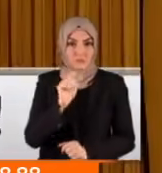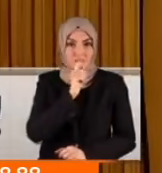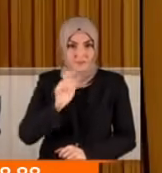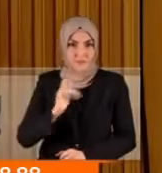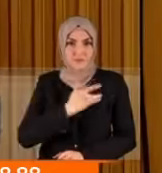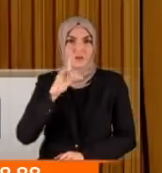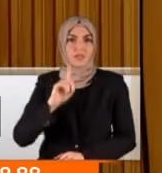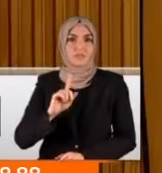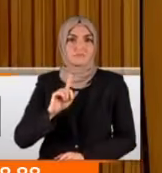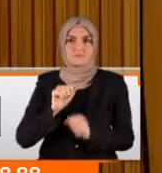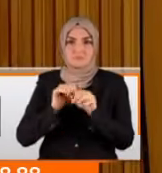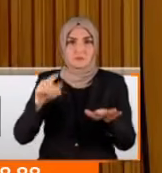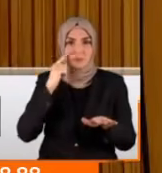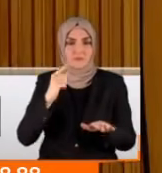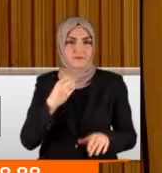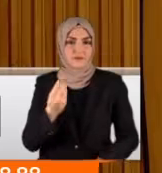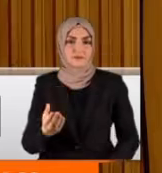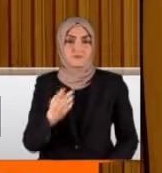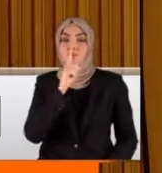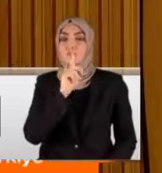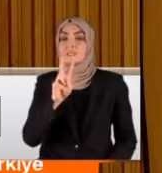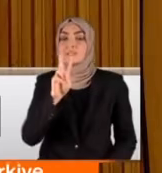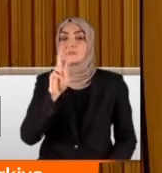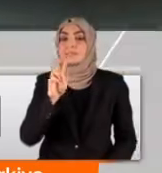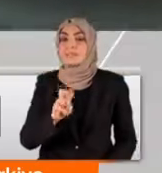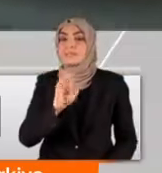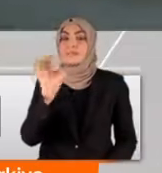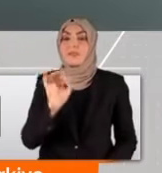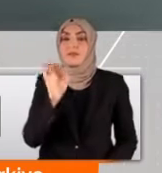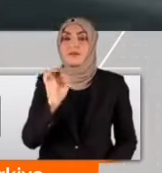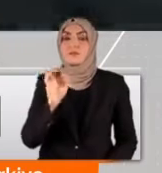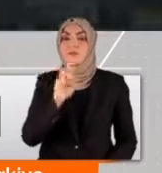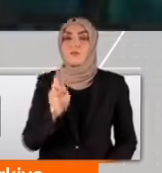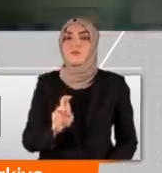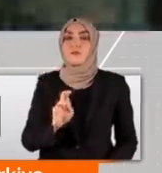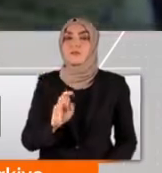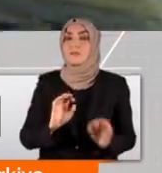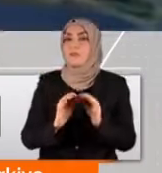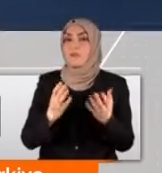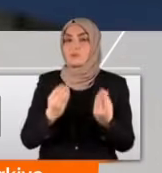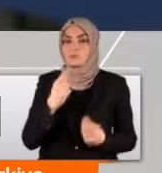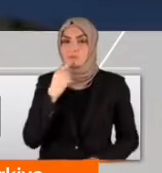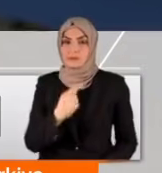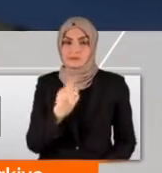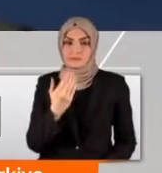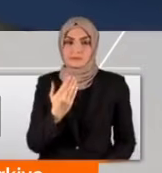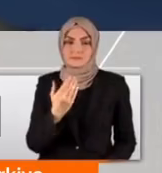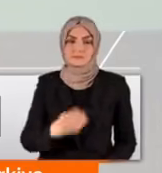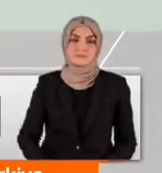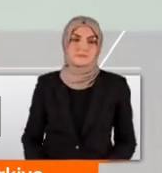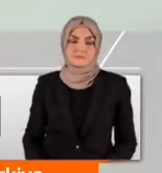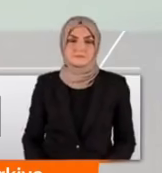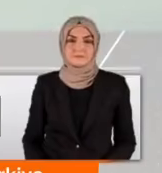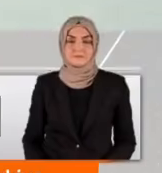verdi 28 milyar dolar ne bu diye sordum okumayı bilen